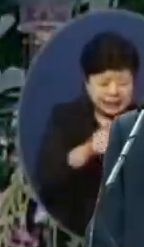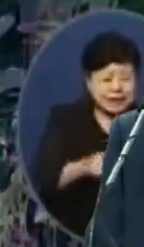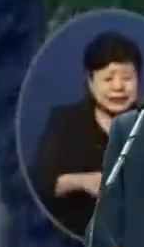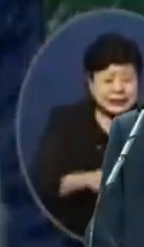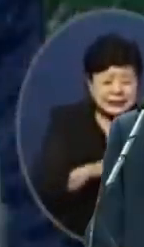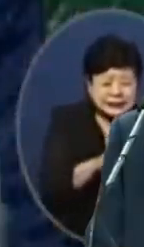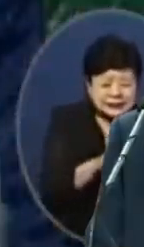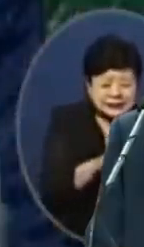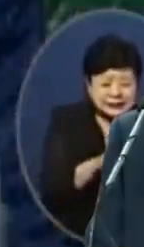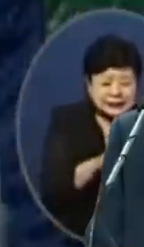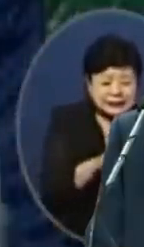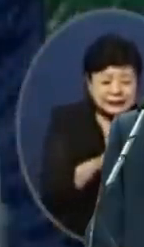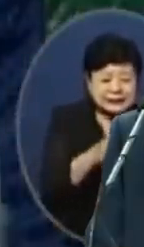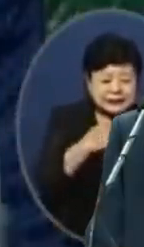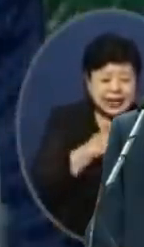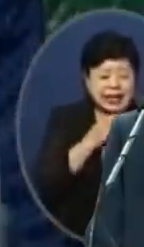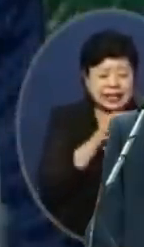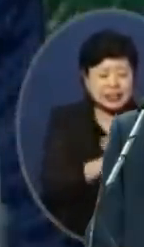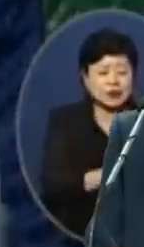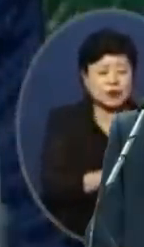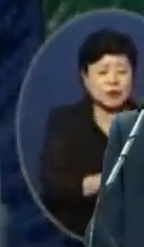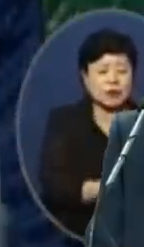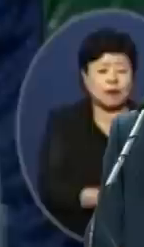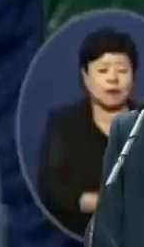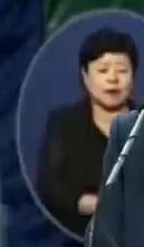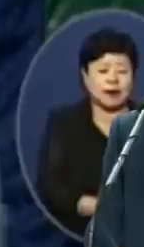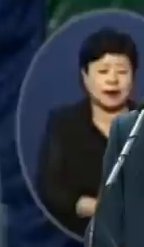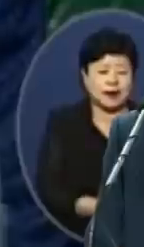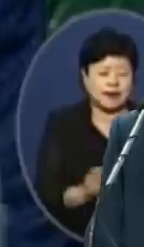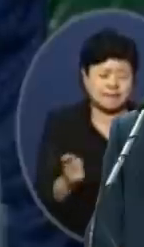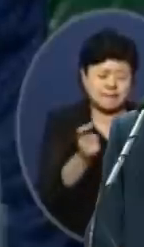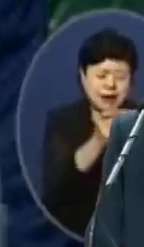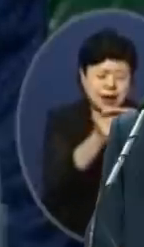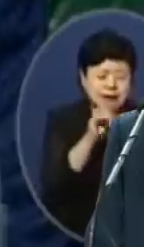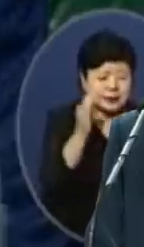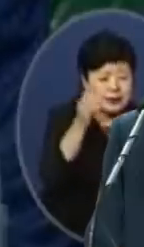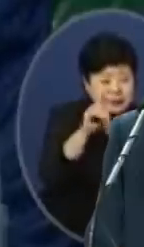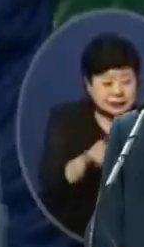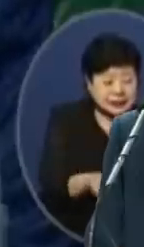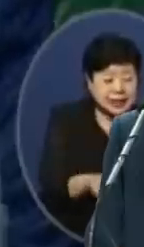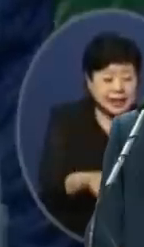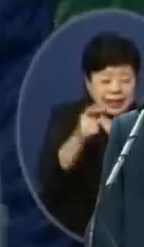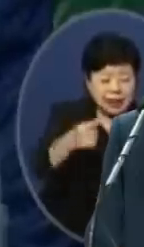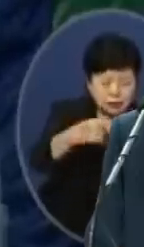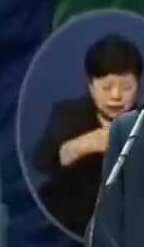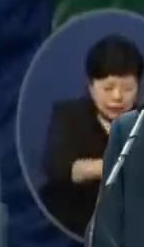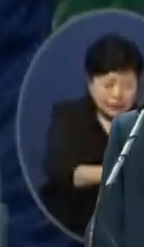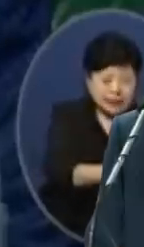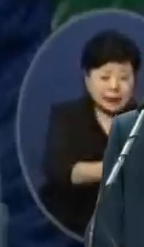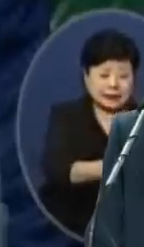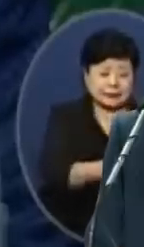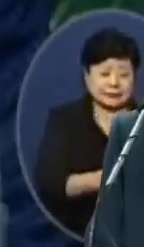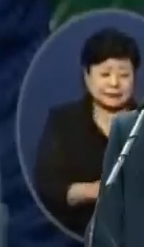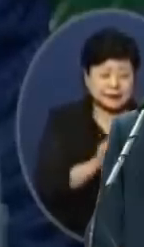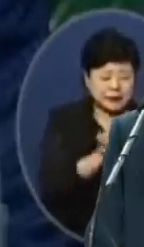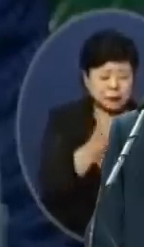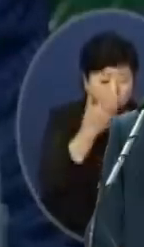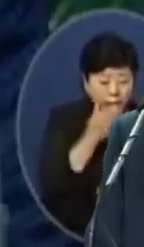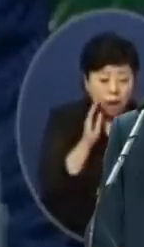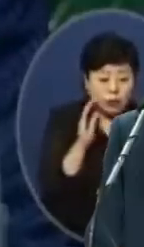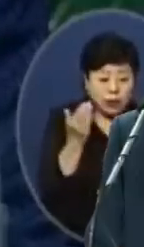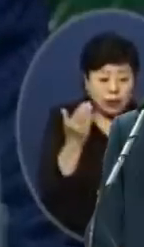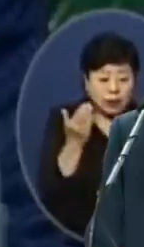뜻이 나의 기도와 함께 계신다는 것을 알 때 강하고 담대하게 기도할 수가